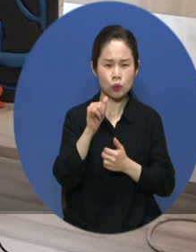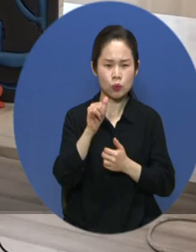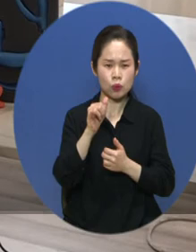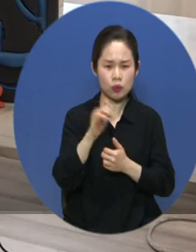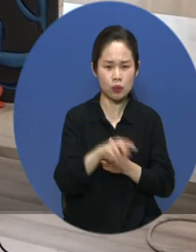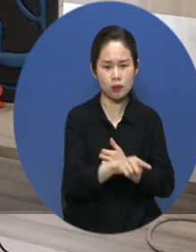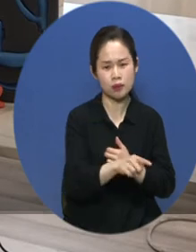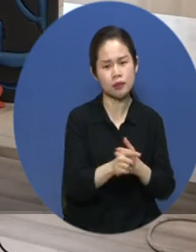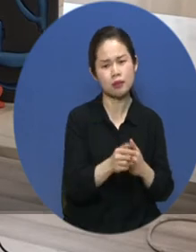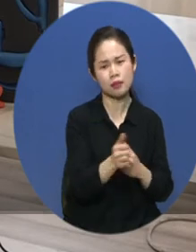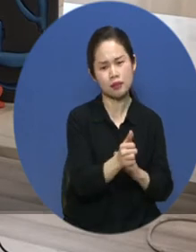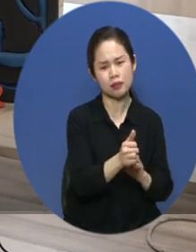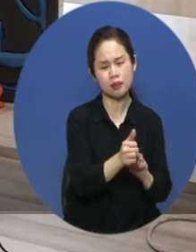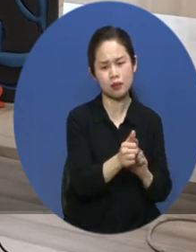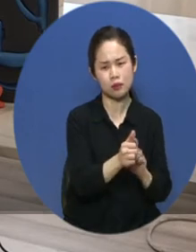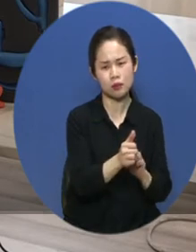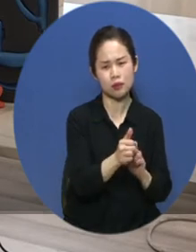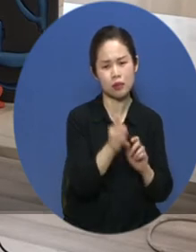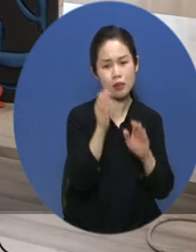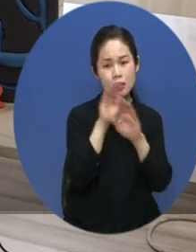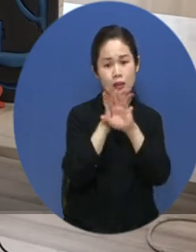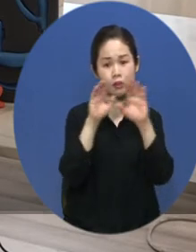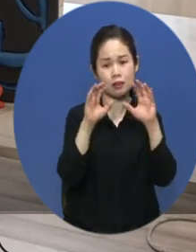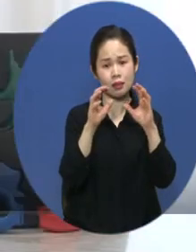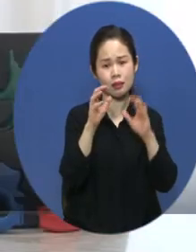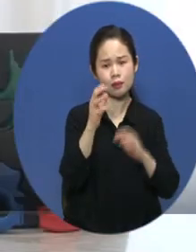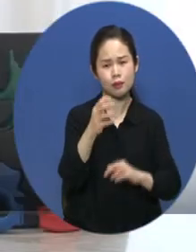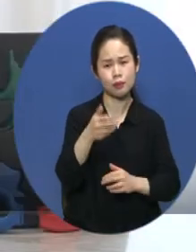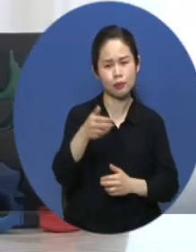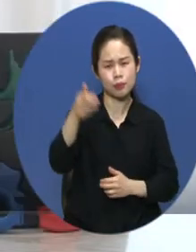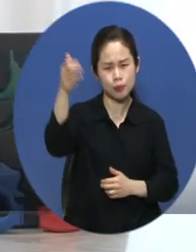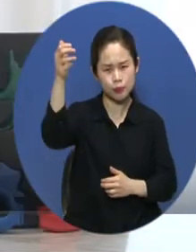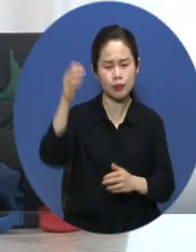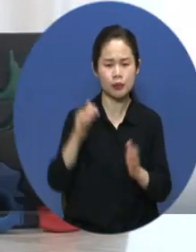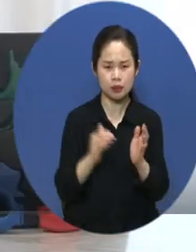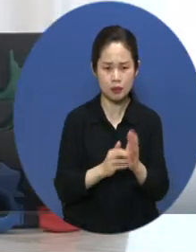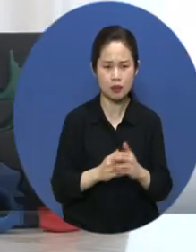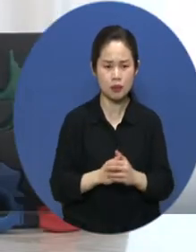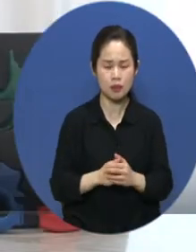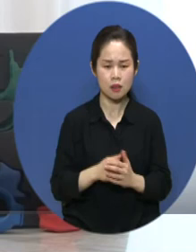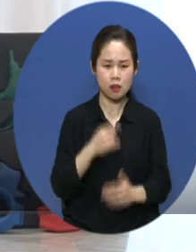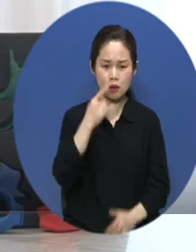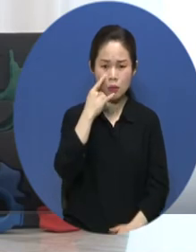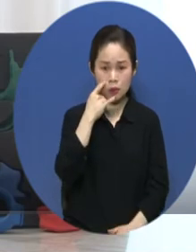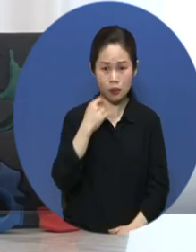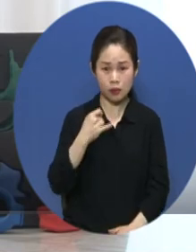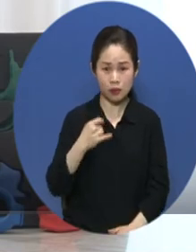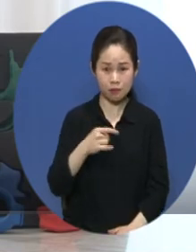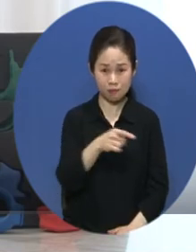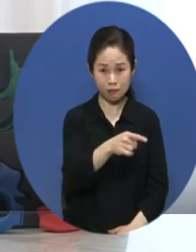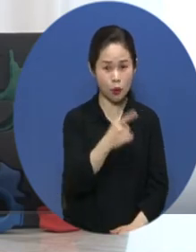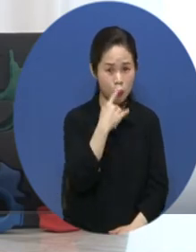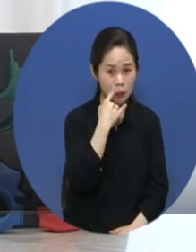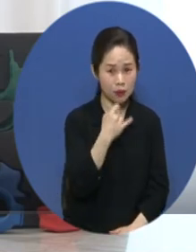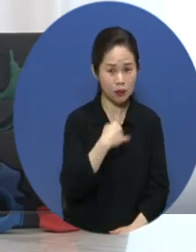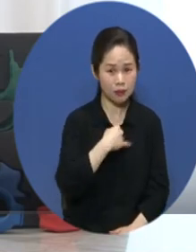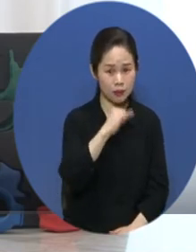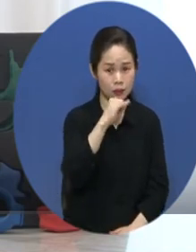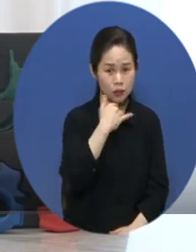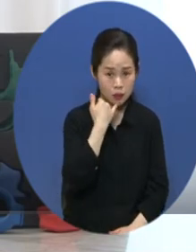그렇게 좀 하늘나라로 이렇게 갔거든요. 근데 어머니께서 이제 전화가 왔어요. 되게